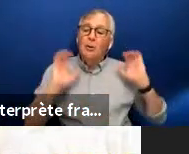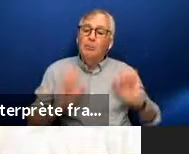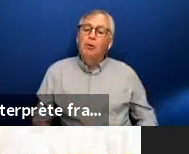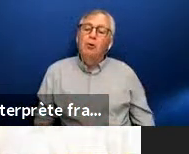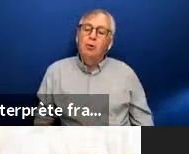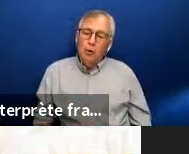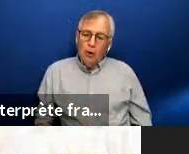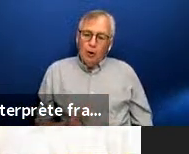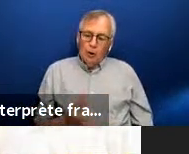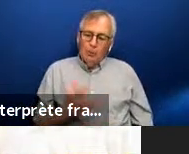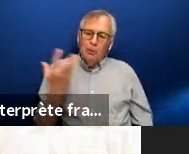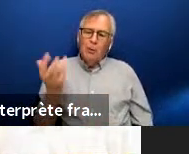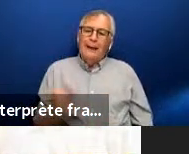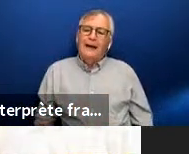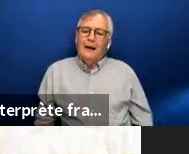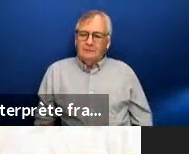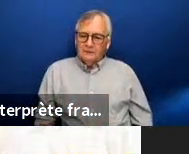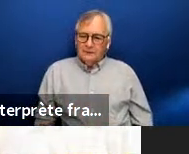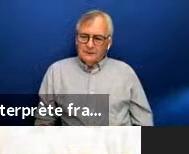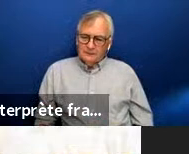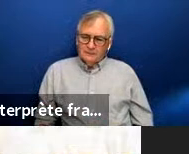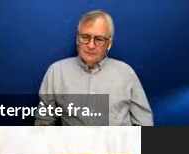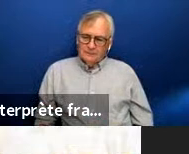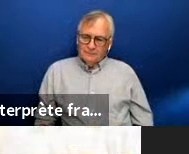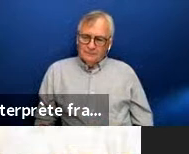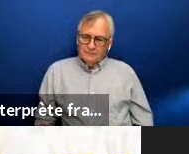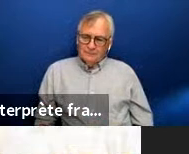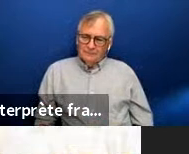éclairage plus intense.